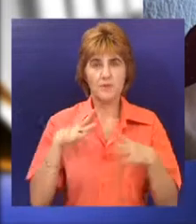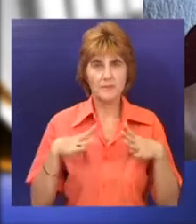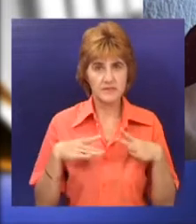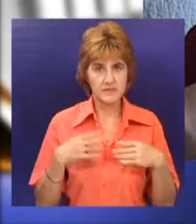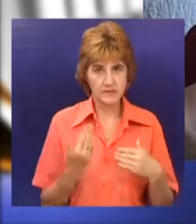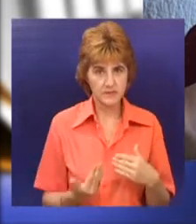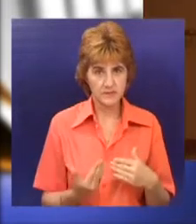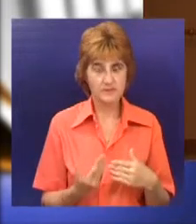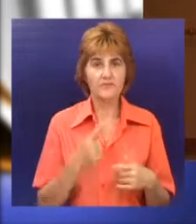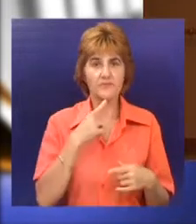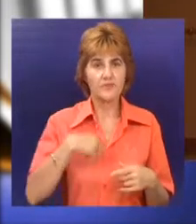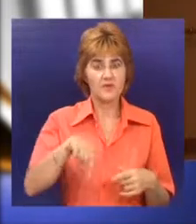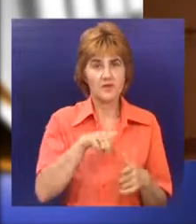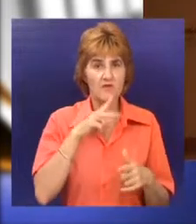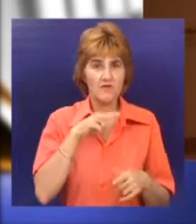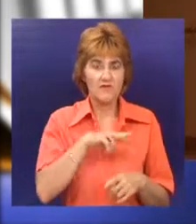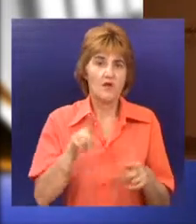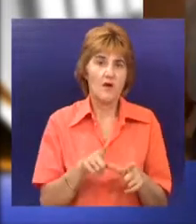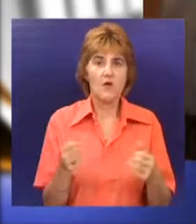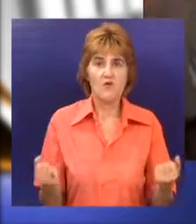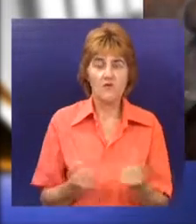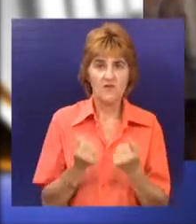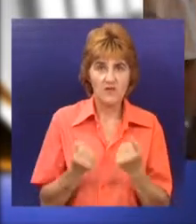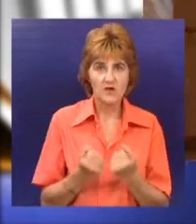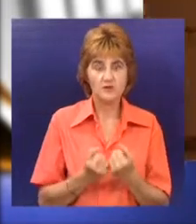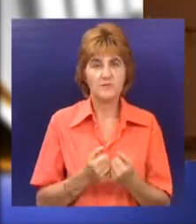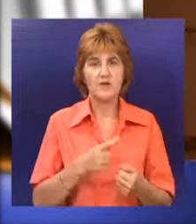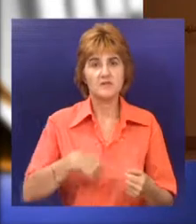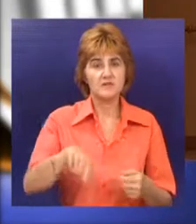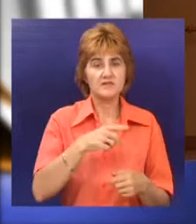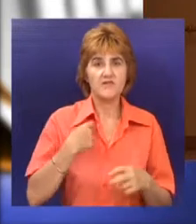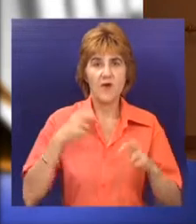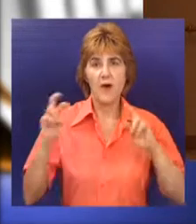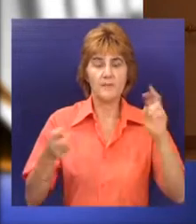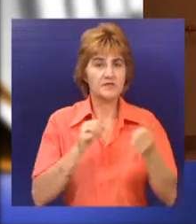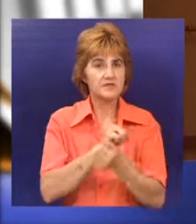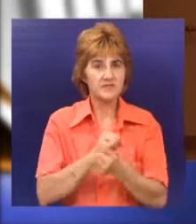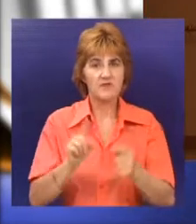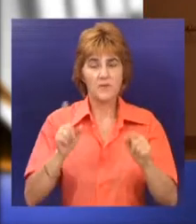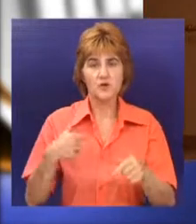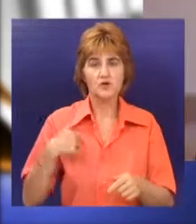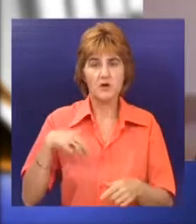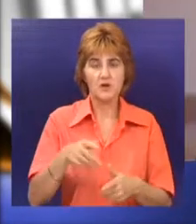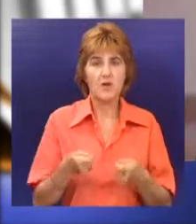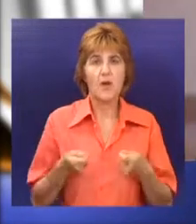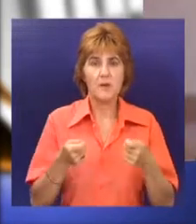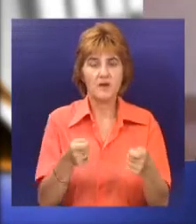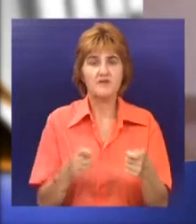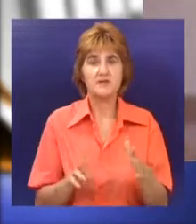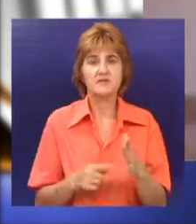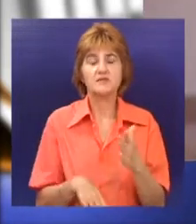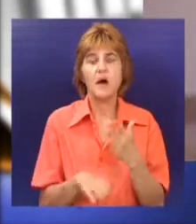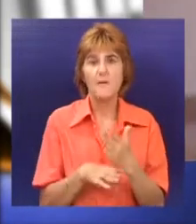biće i vid radne i okupacione terapije, a predstavnici gerontološkog centra pozivaju sve penzionere da se prijave službi za pomoć i negu u